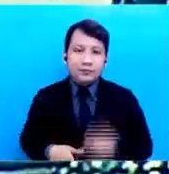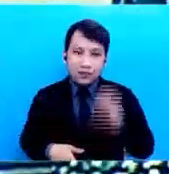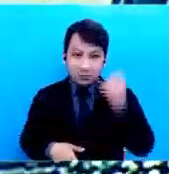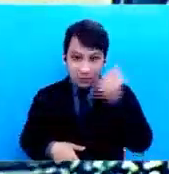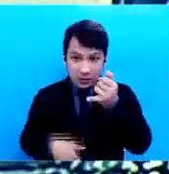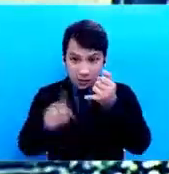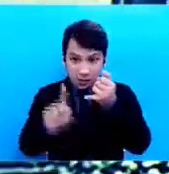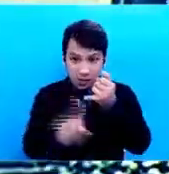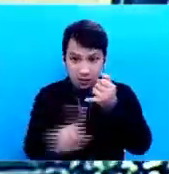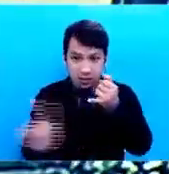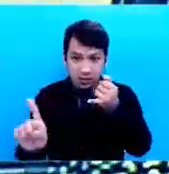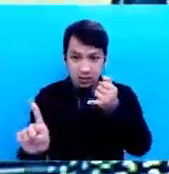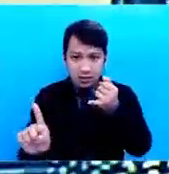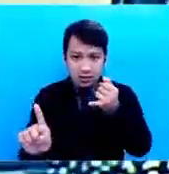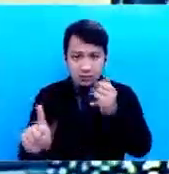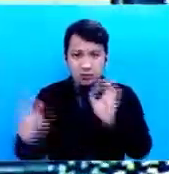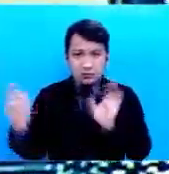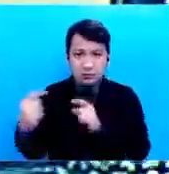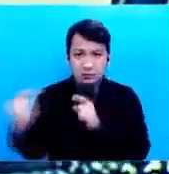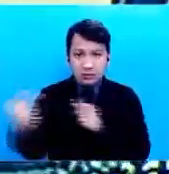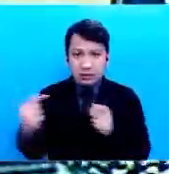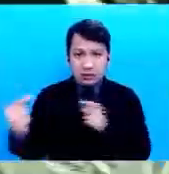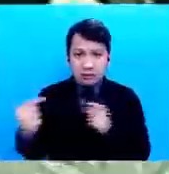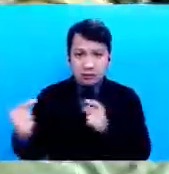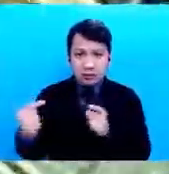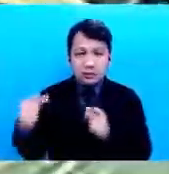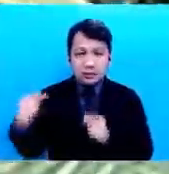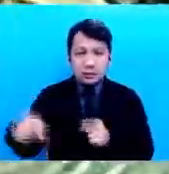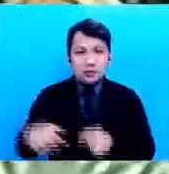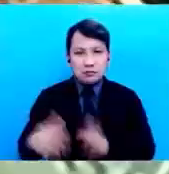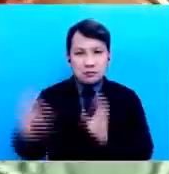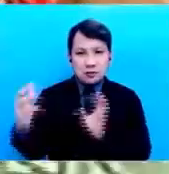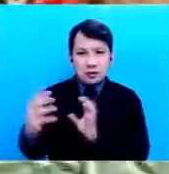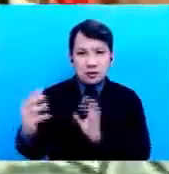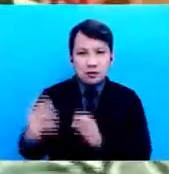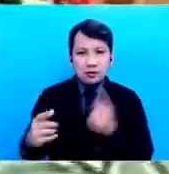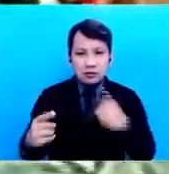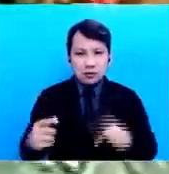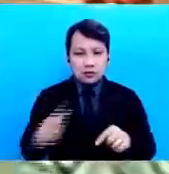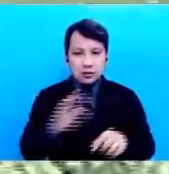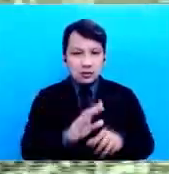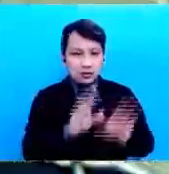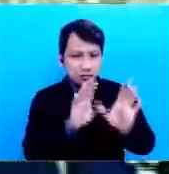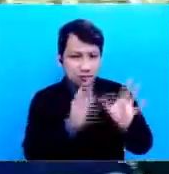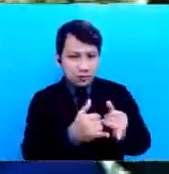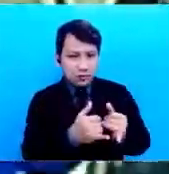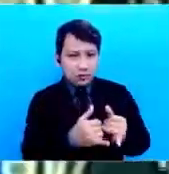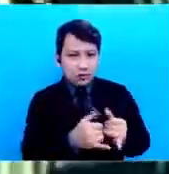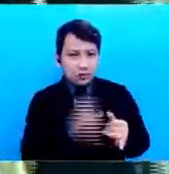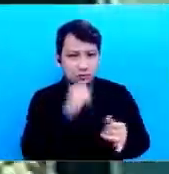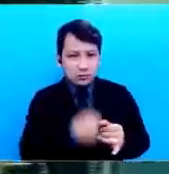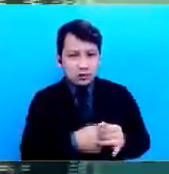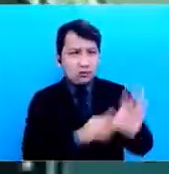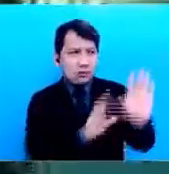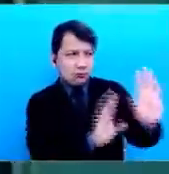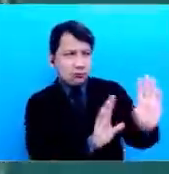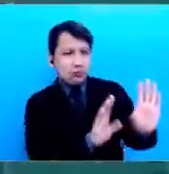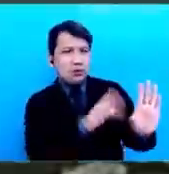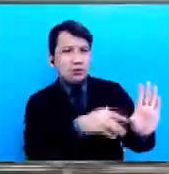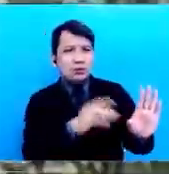CCTV ang pagtatalo nila Caones at Quezon. Sinubukan ng mga taga-barangay at ng isang matanda na pakalmahin si